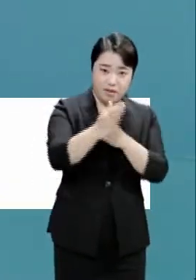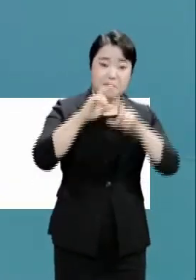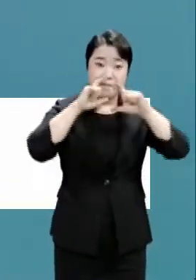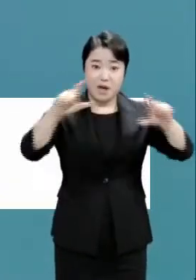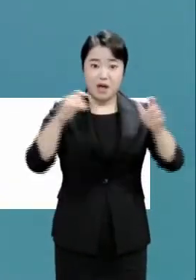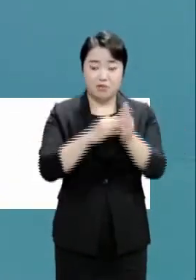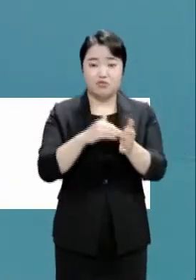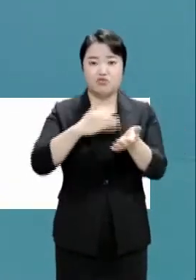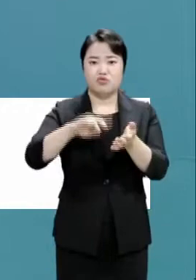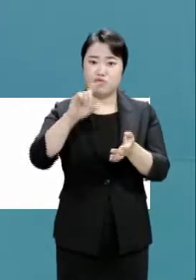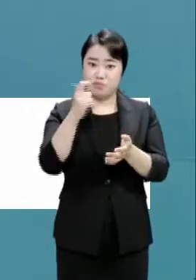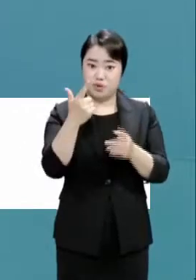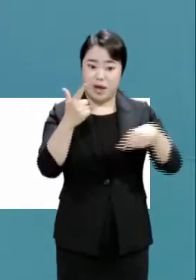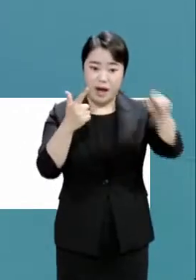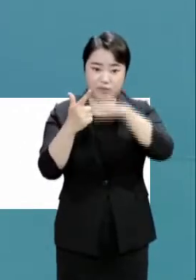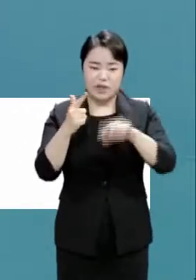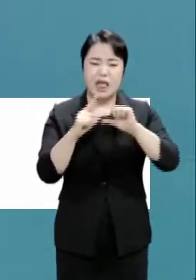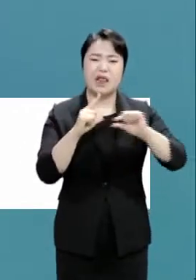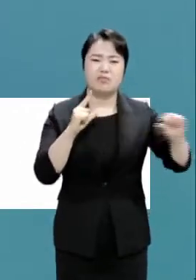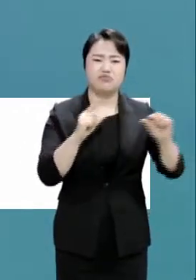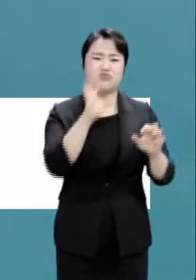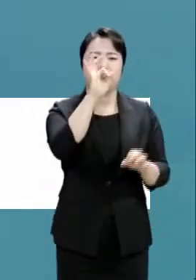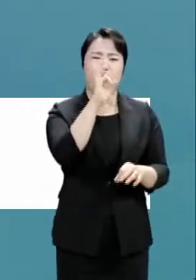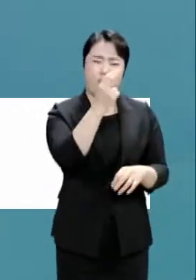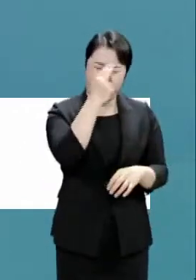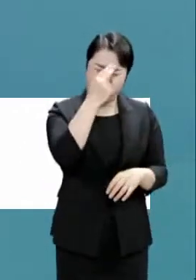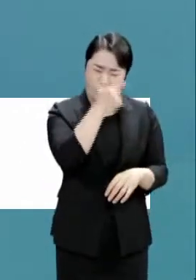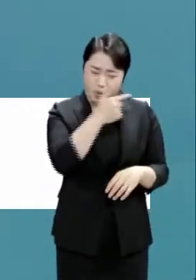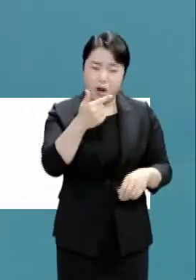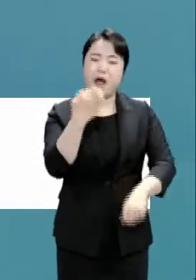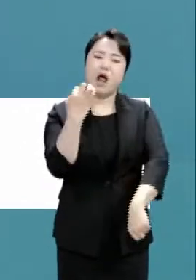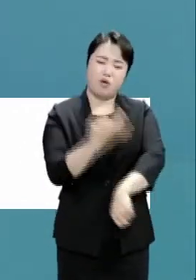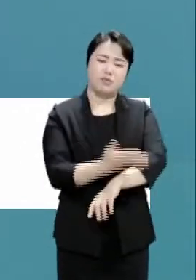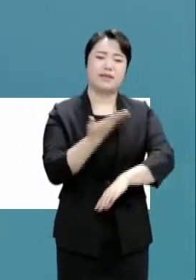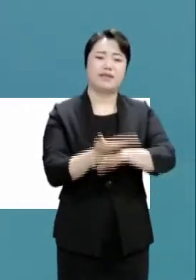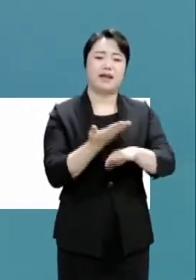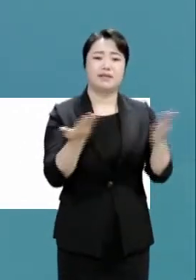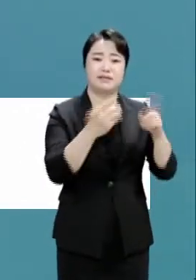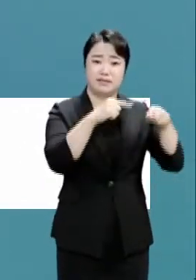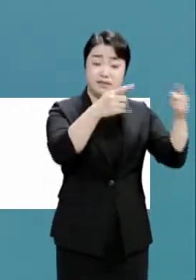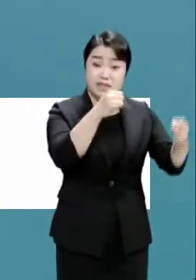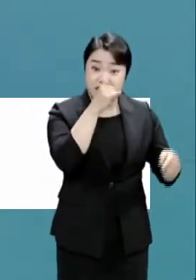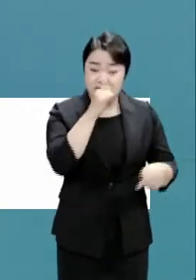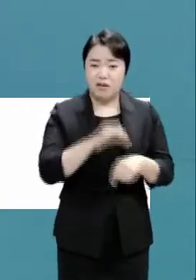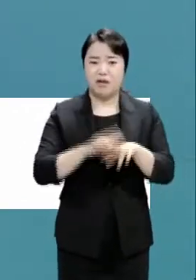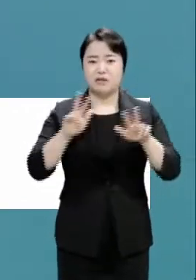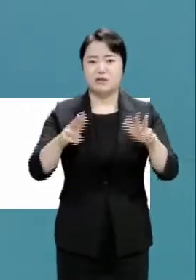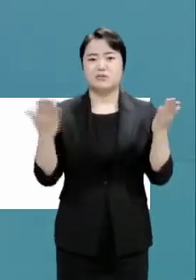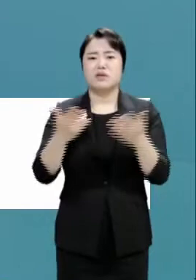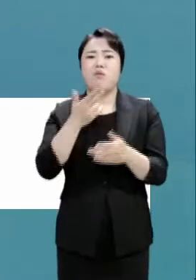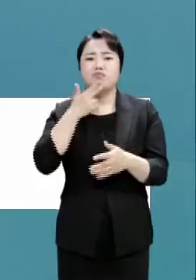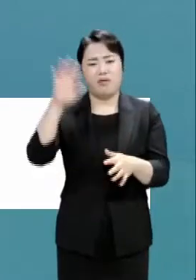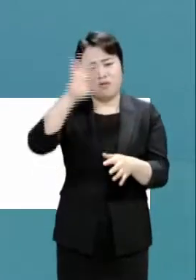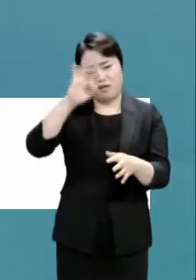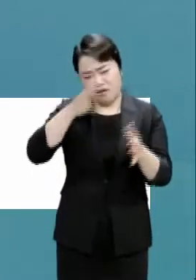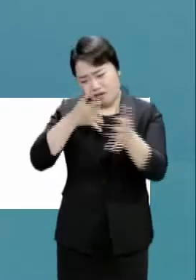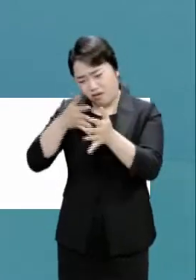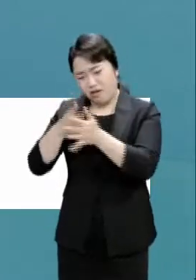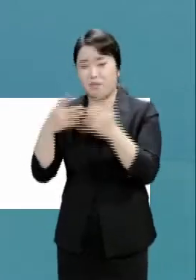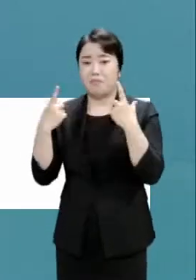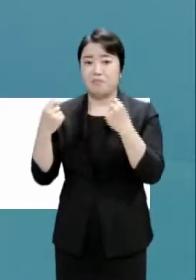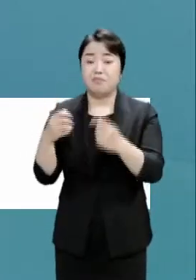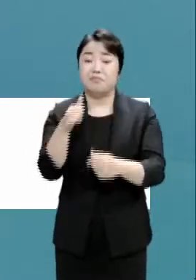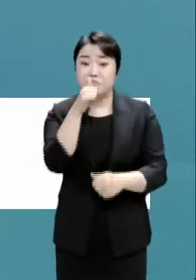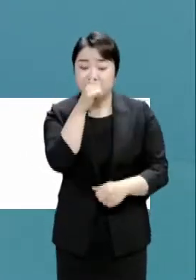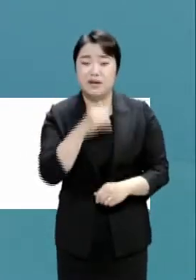경비원 16명 가운데 일부는 경제적 상황 때문에 다른 곳으로 이직한 분도 있고 또 아직까지 일터를 찾고 있는 경비원